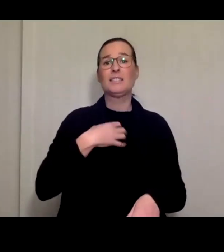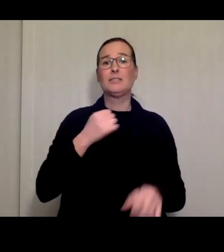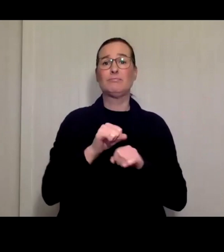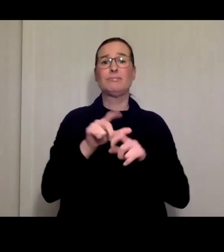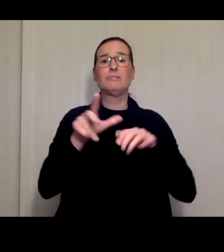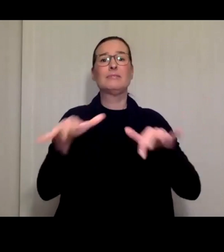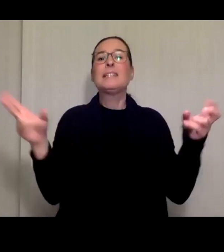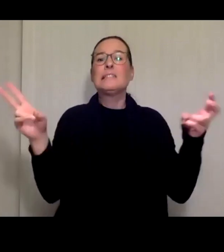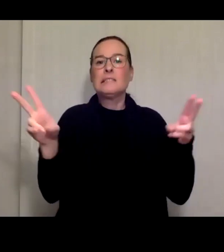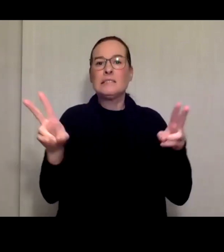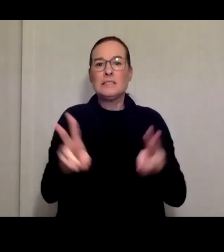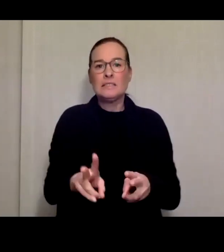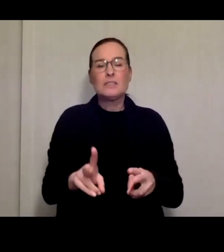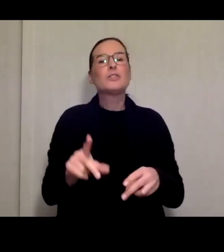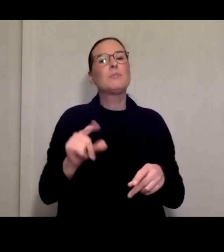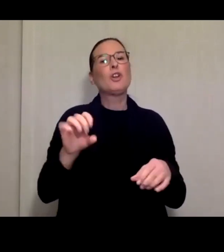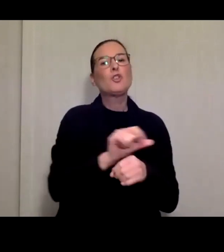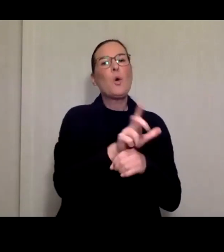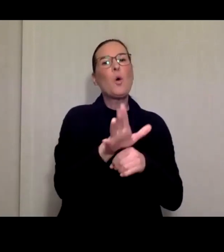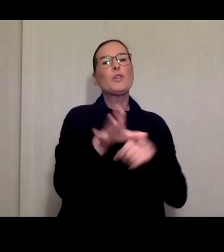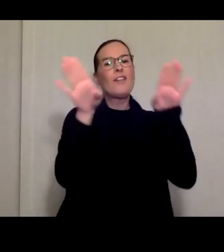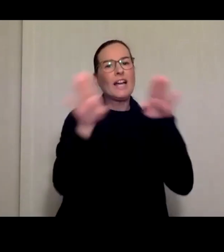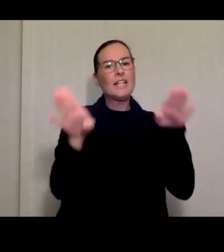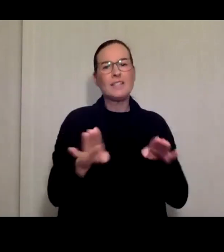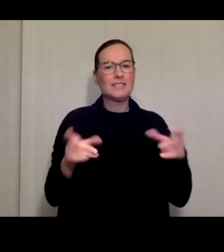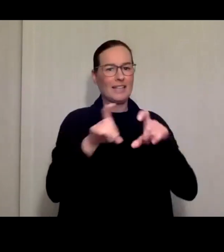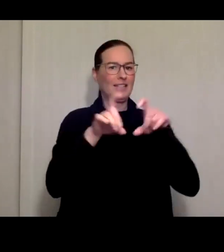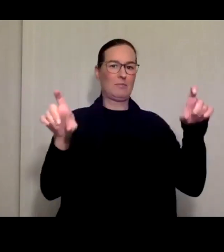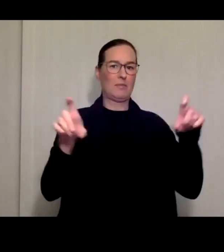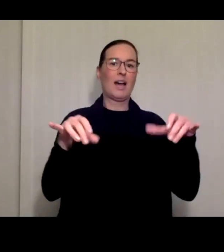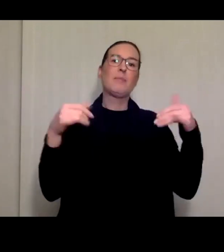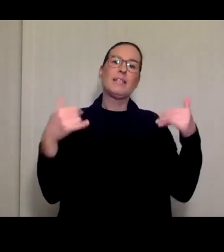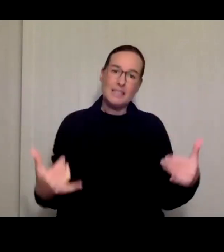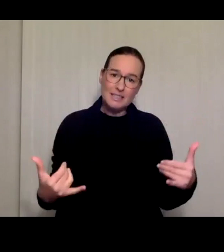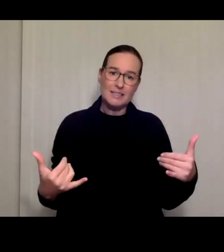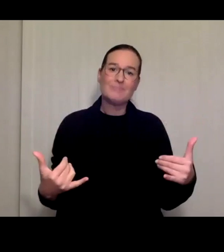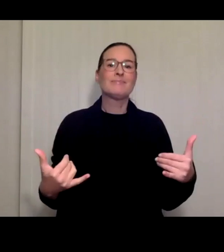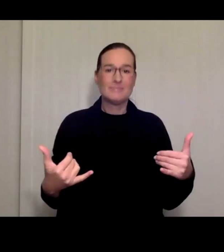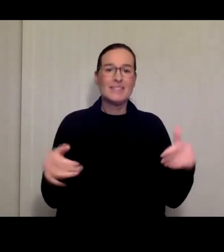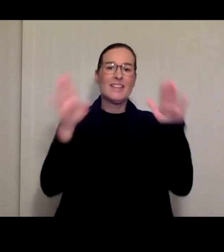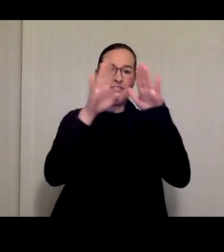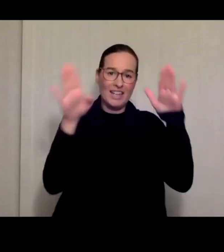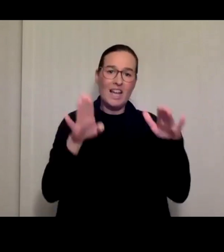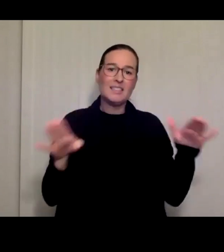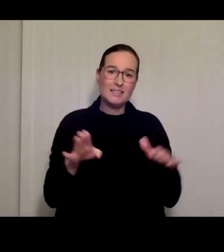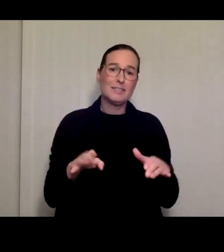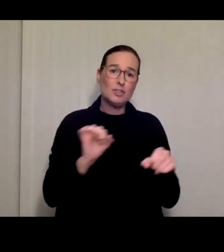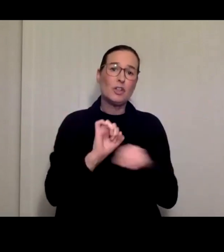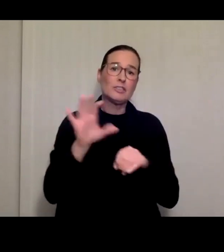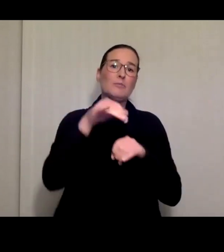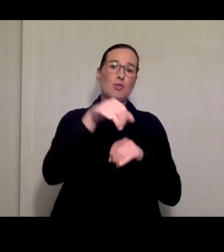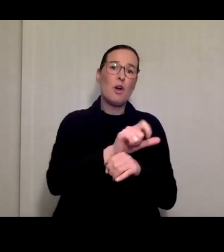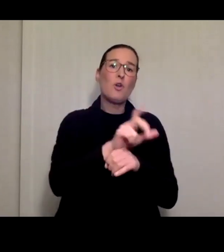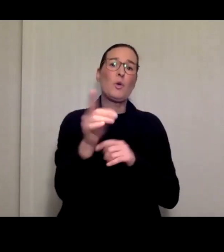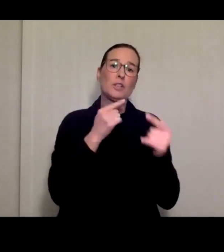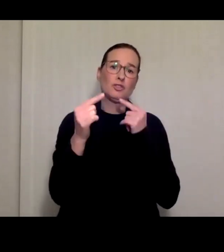sprechen müssen. Leider müssen wir jetzt vorweihnachtlich über Corona sprechen. Die Zeit im November hätte